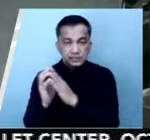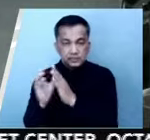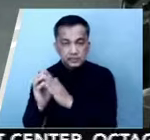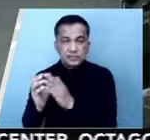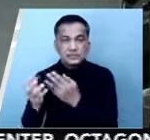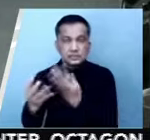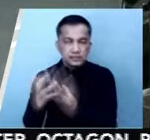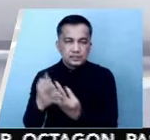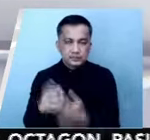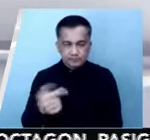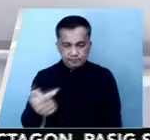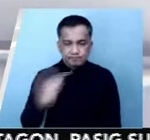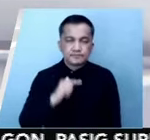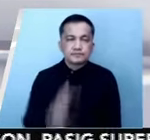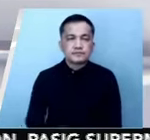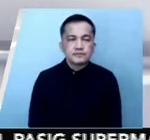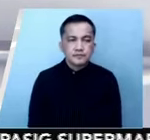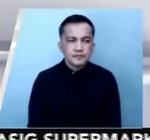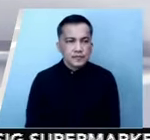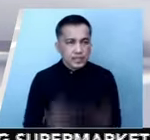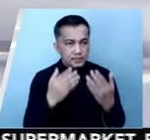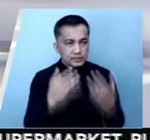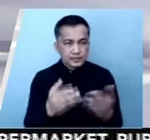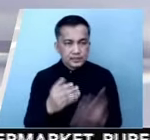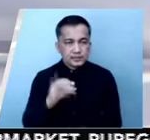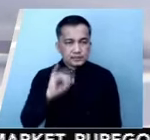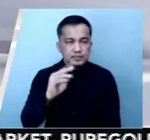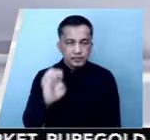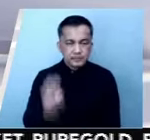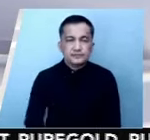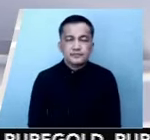inyo. Maraming salamat, Jamie Santos.